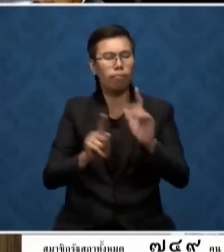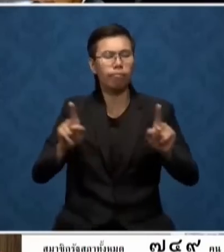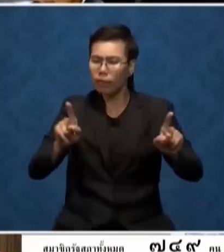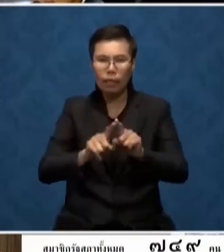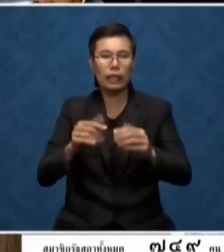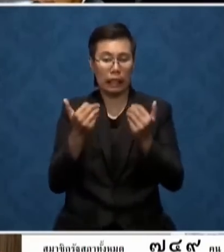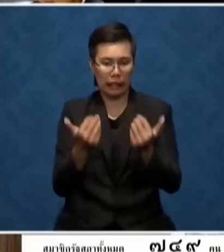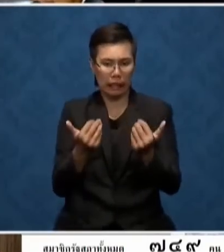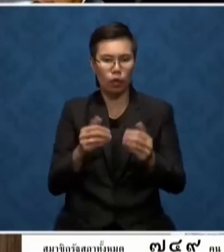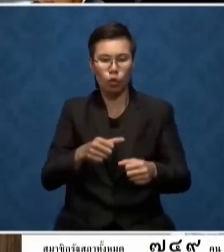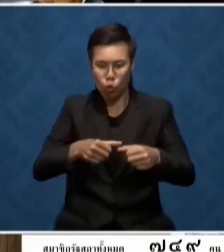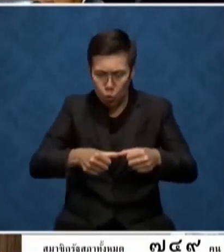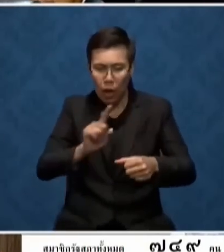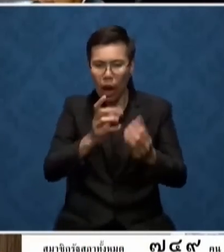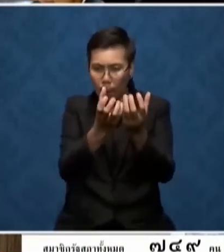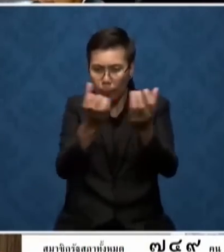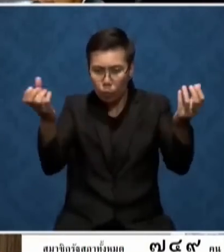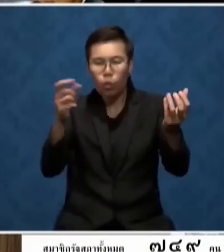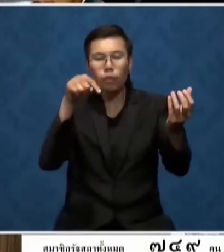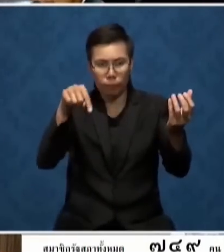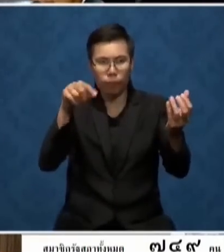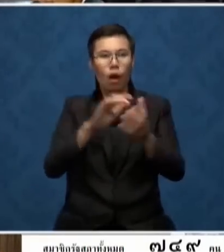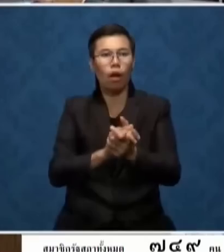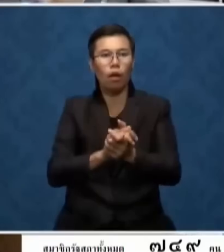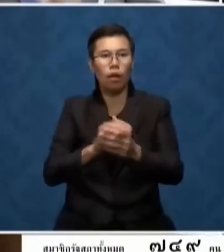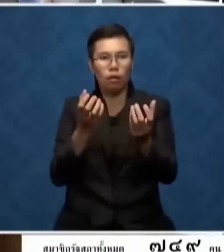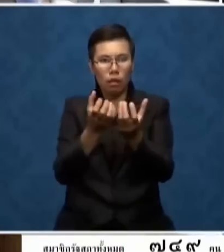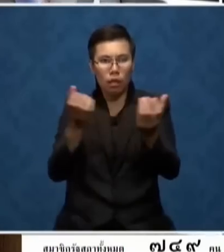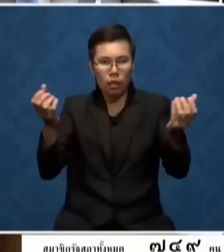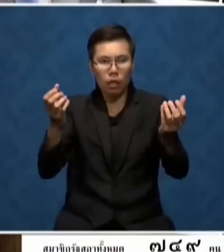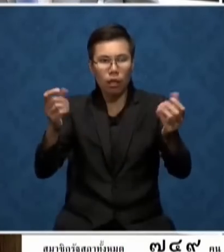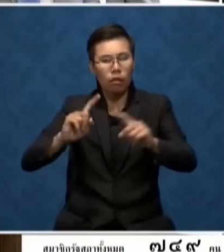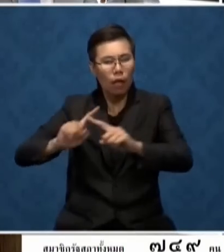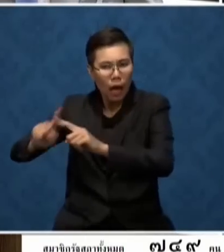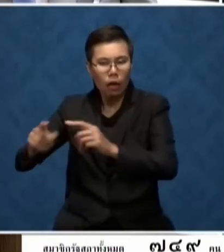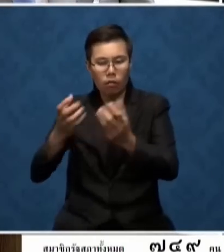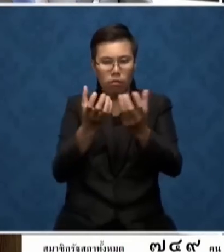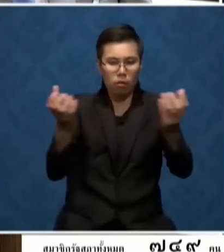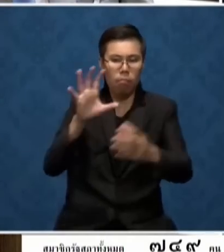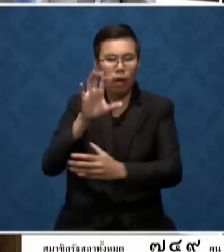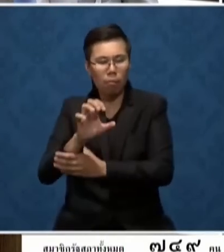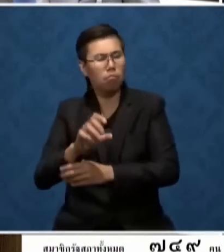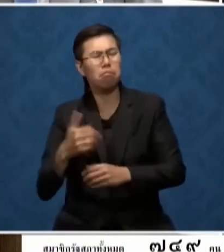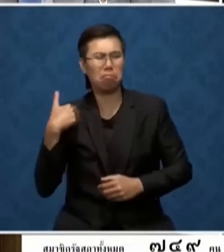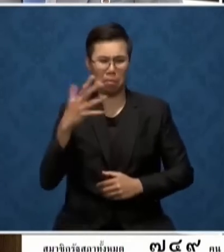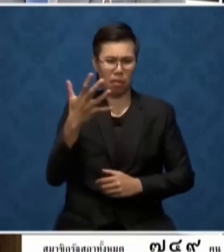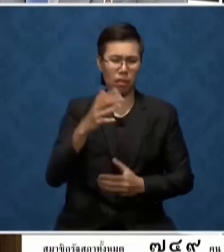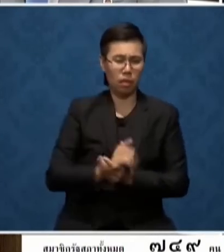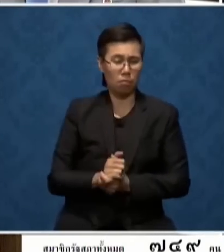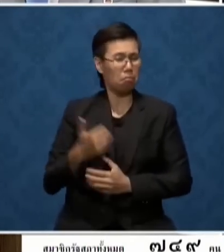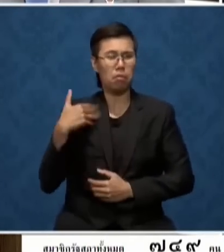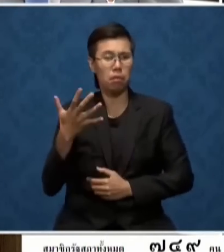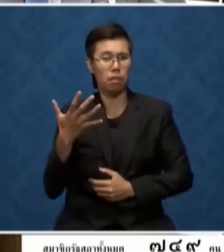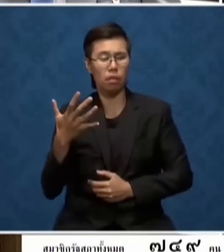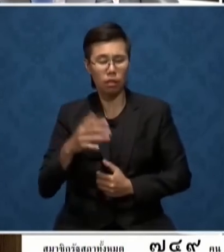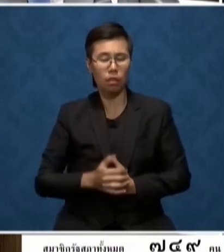ญัตตินี้เป็นญัตติในรัฐธรรมนูญญัตตินี้เป็นญัตติทั่วไปญัตตินี้เป็นญัตติในข้อบังคับมันไม่ดีกับท่านจุลพันธ์ท่านประธานครับมันไม่ดี